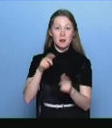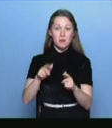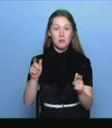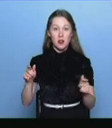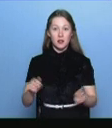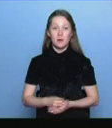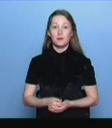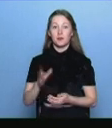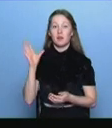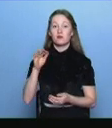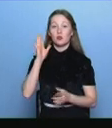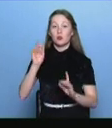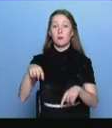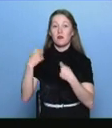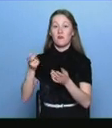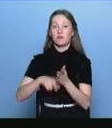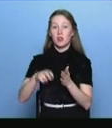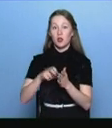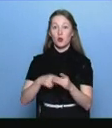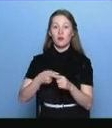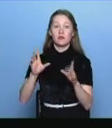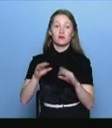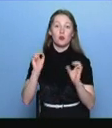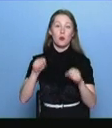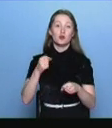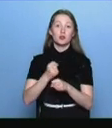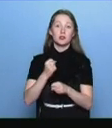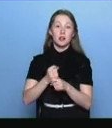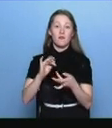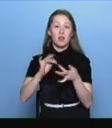орган, носить кассовый аппарат. Все можно сделать в электронном виде.